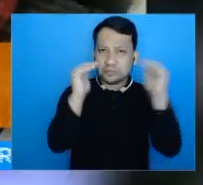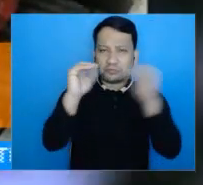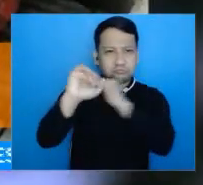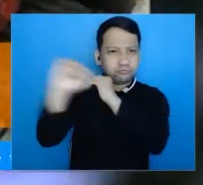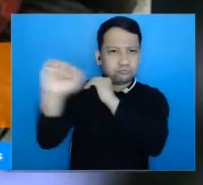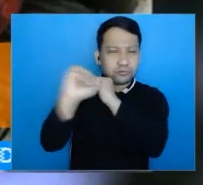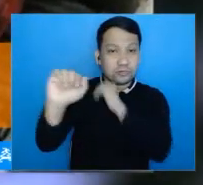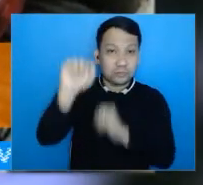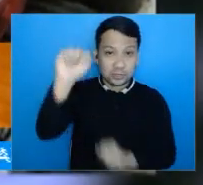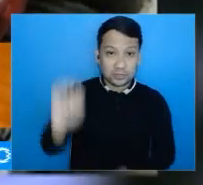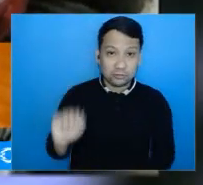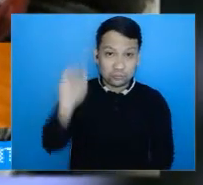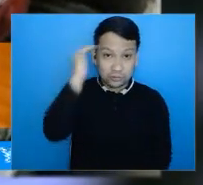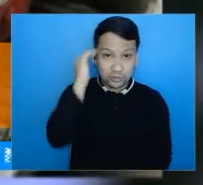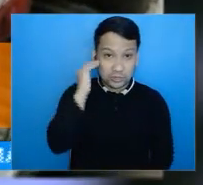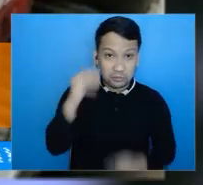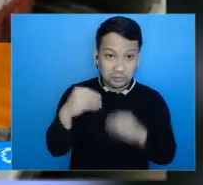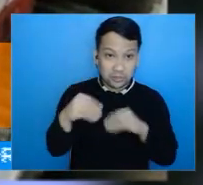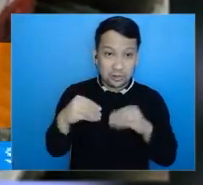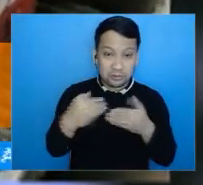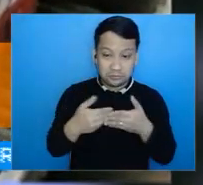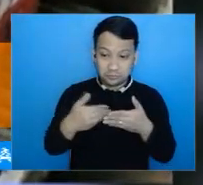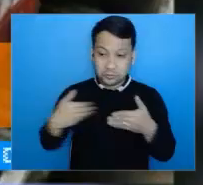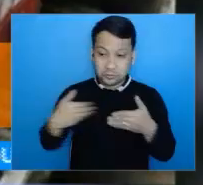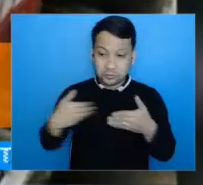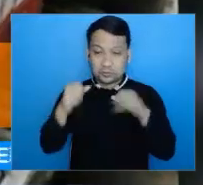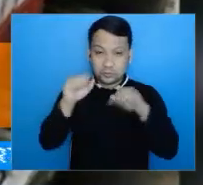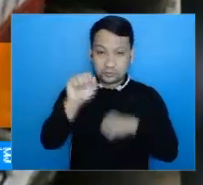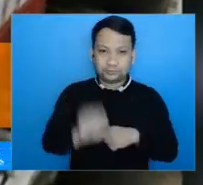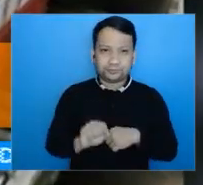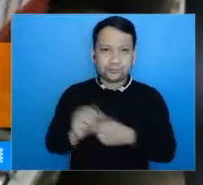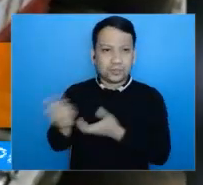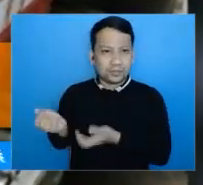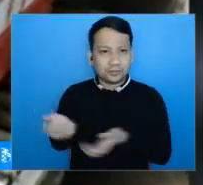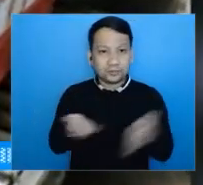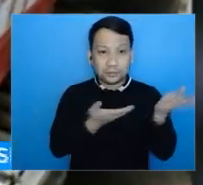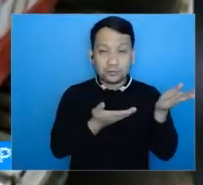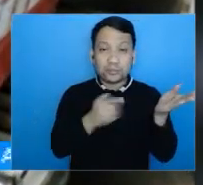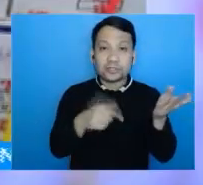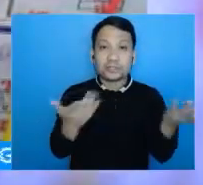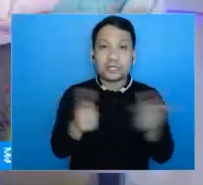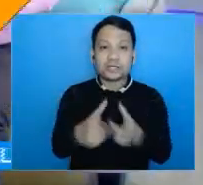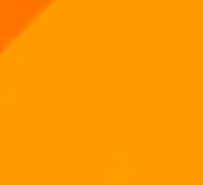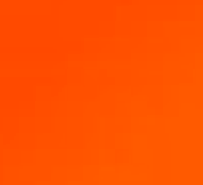Korean market. Bago sa South Korea, ay nag-export na tayo ng okra sa Japan.